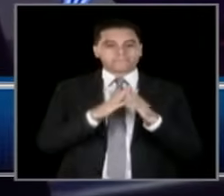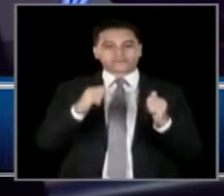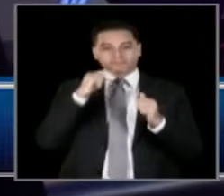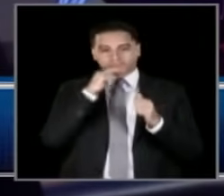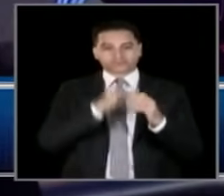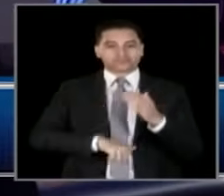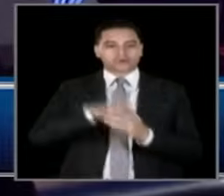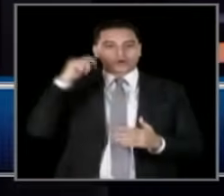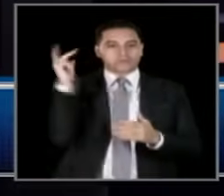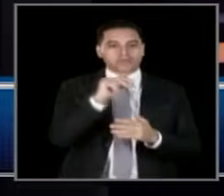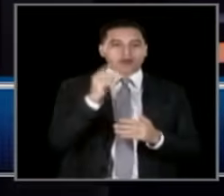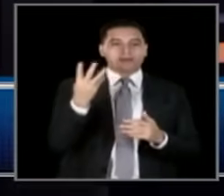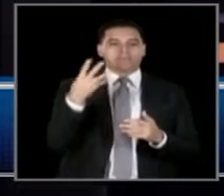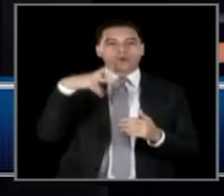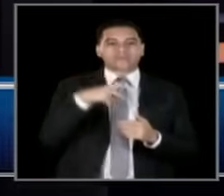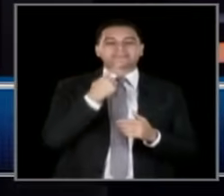دقيقة.